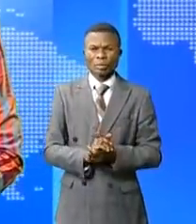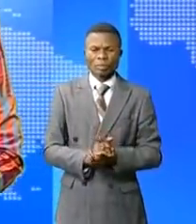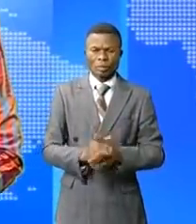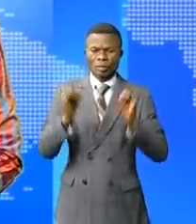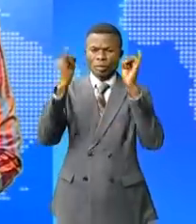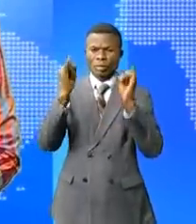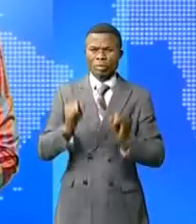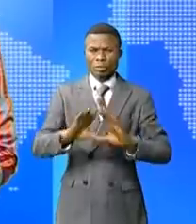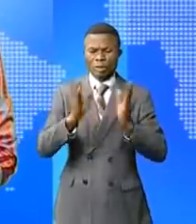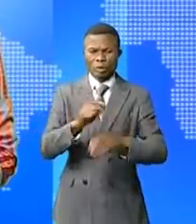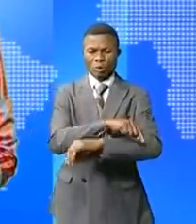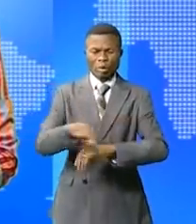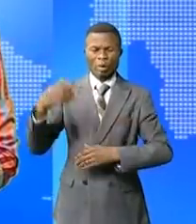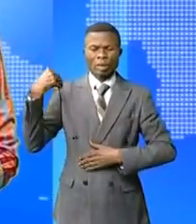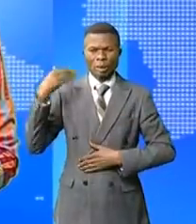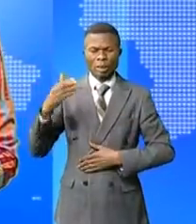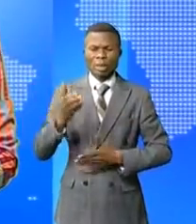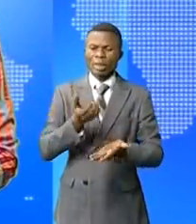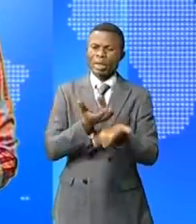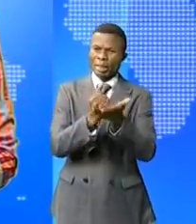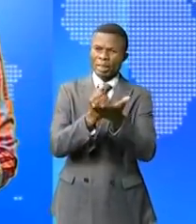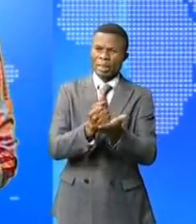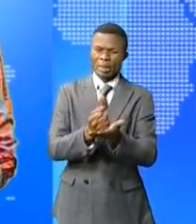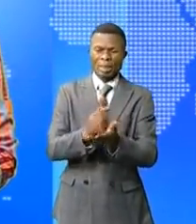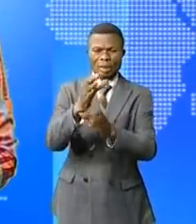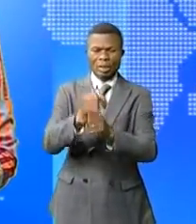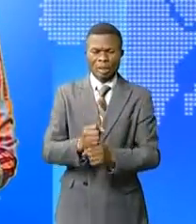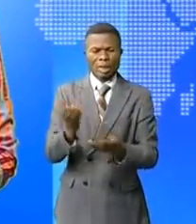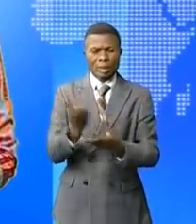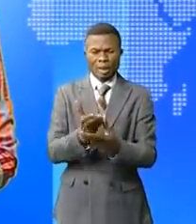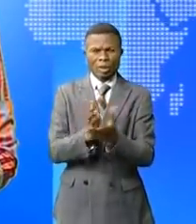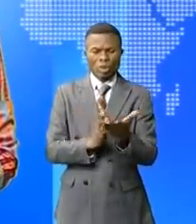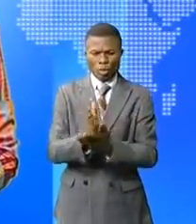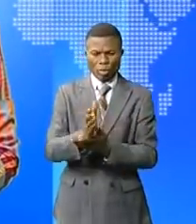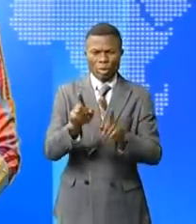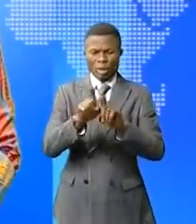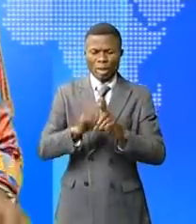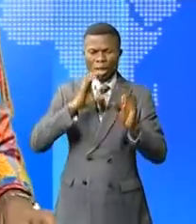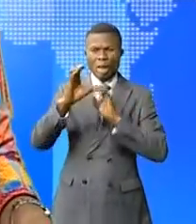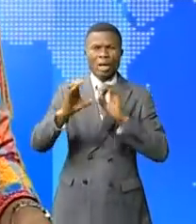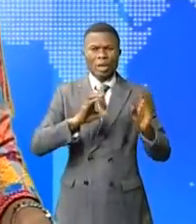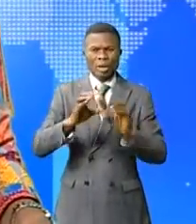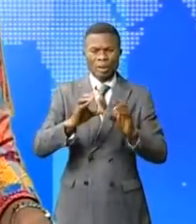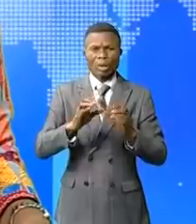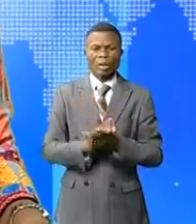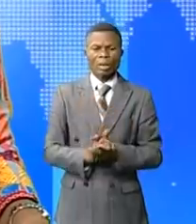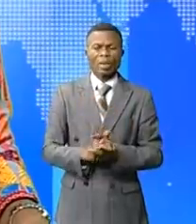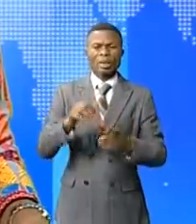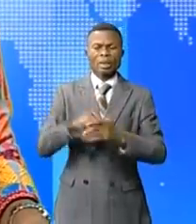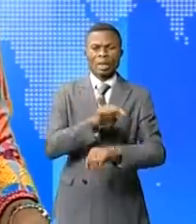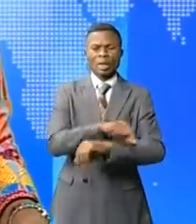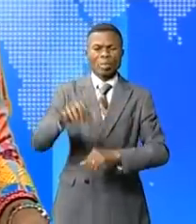Numériser toute l'administration publique pour faciliter l'obtention de documents et de la communication